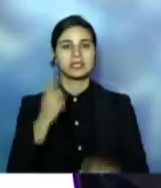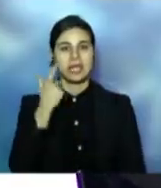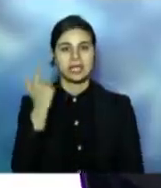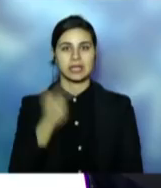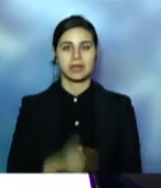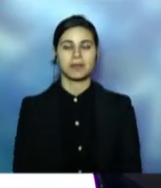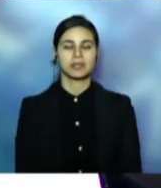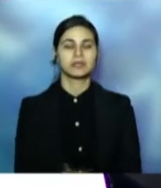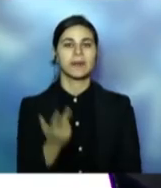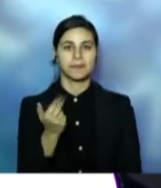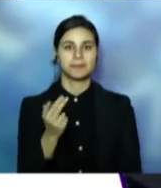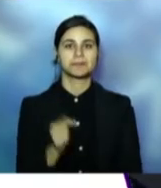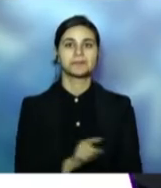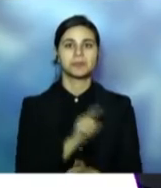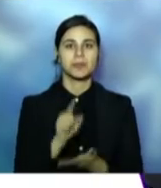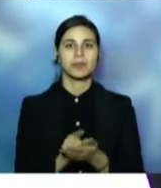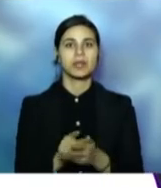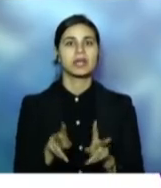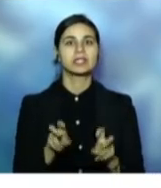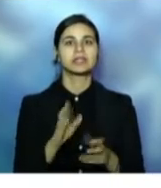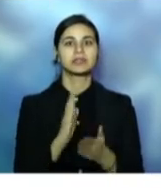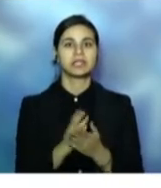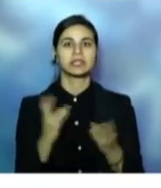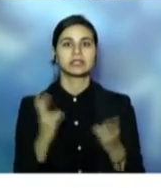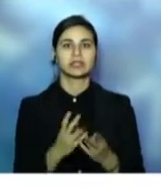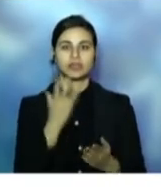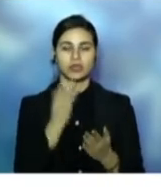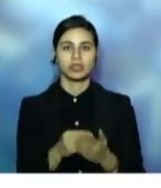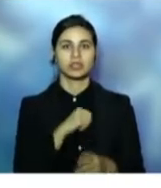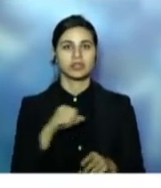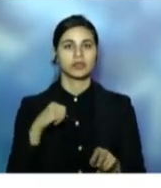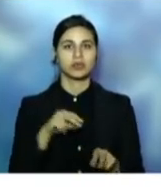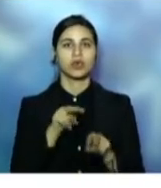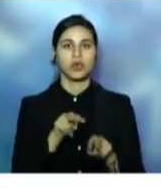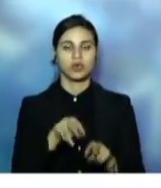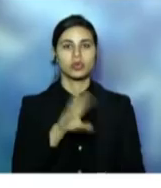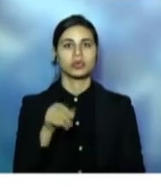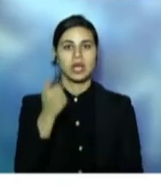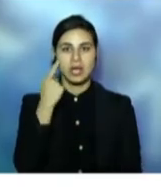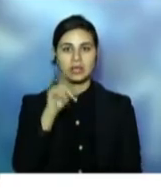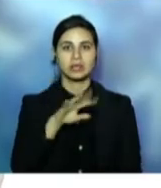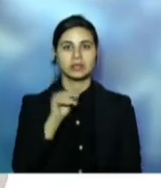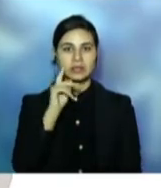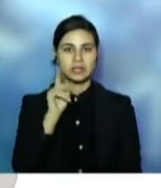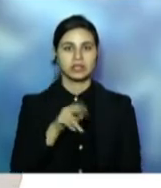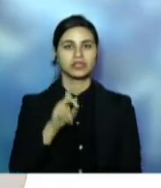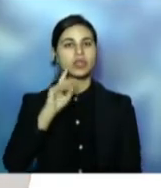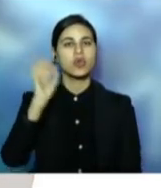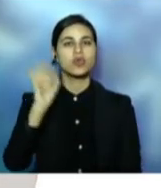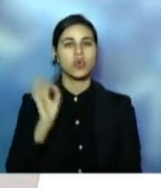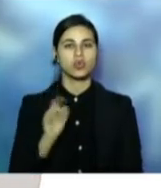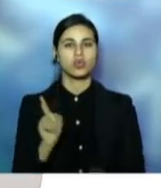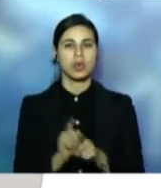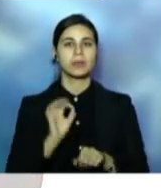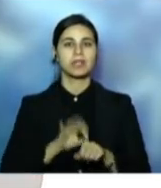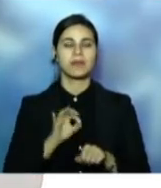აუცილებლად, მარი, რისთვის არის საჭირო თვითკონტროლი? გესმით, რომ ეს არის ყველას ესმის ქრონიკული დაავადება.